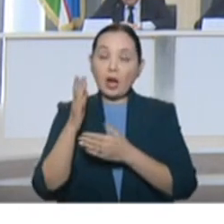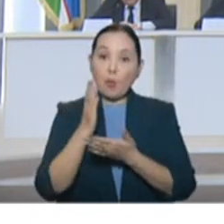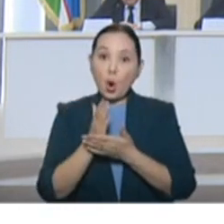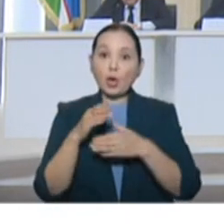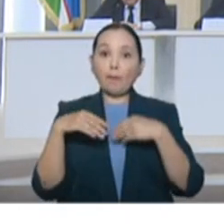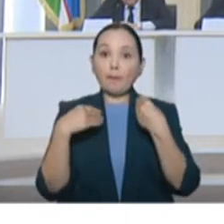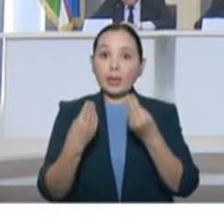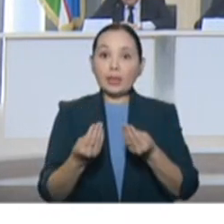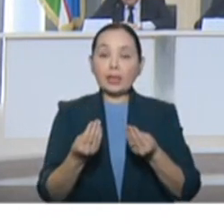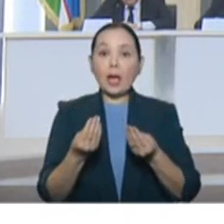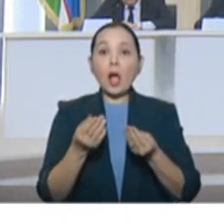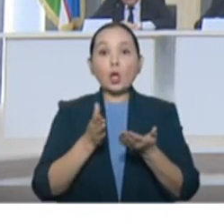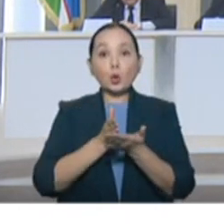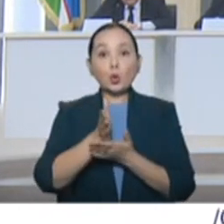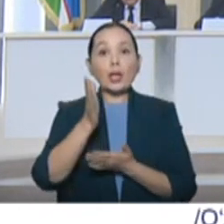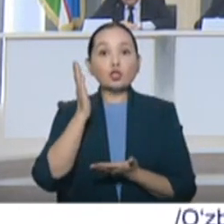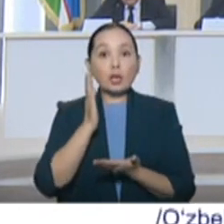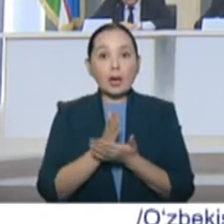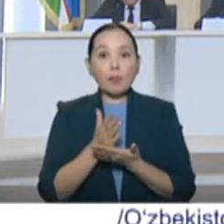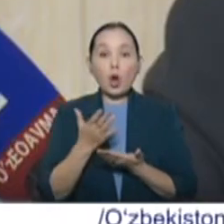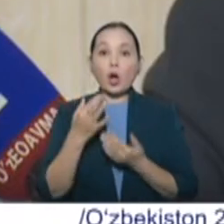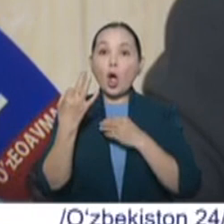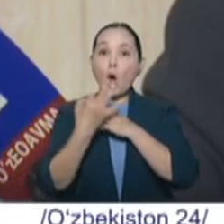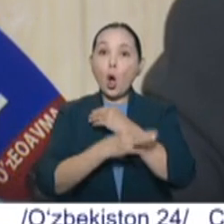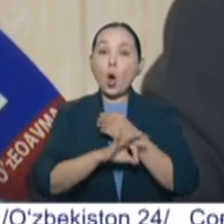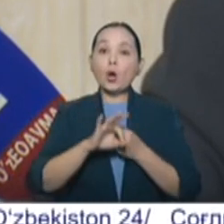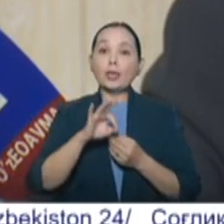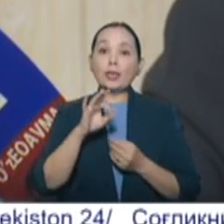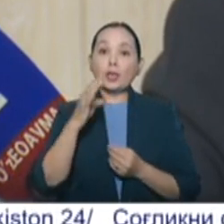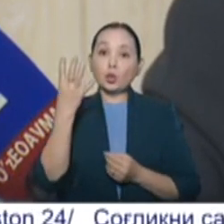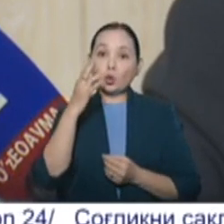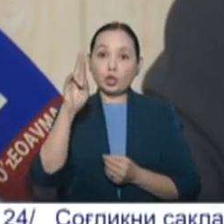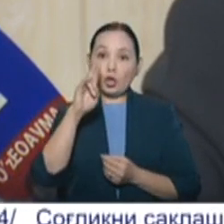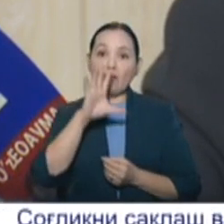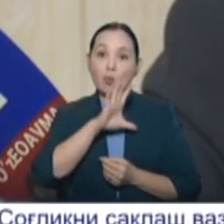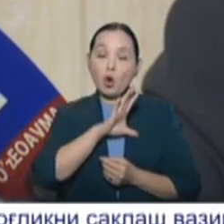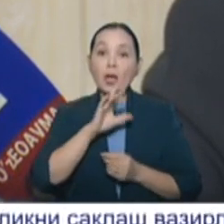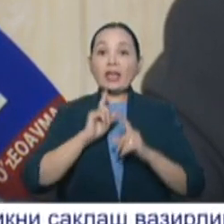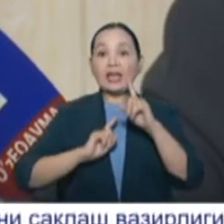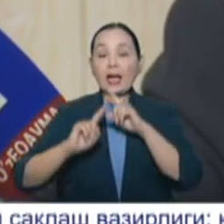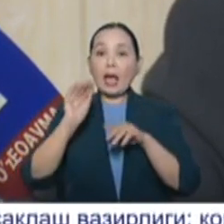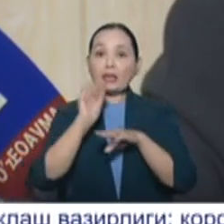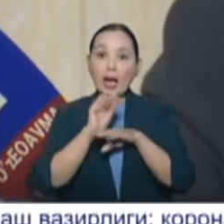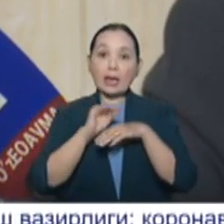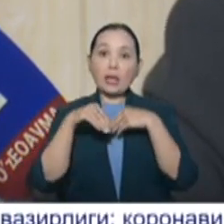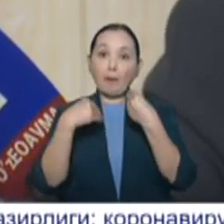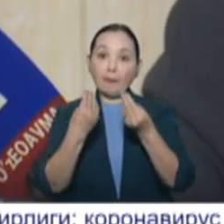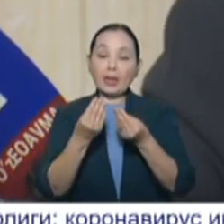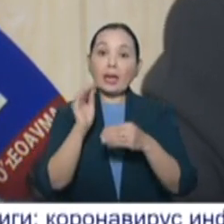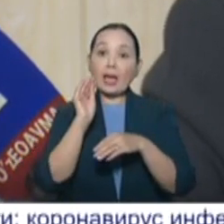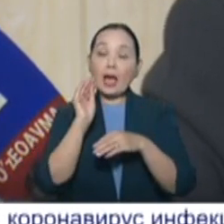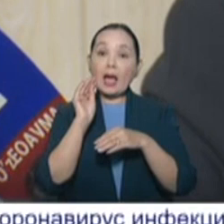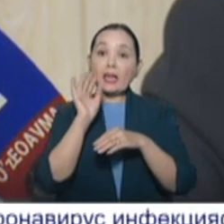berilgan yo'nalishlar bor va oxirgi shu 4-yanvarda bo'lib o'tgan yig'ilishda tanqidiy berilgan tanbehlardan